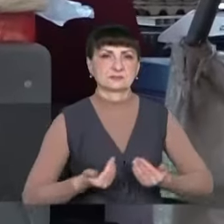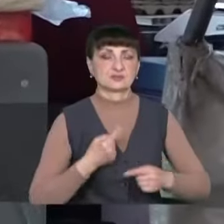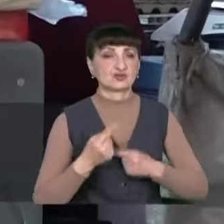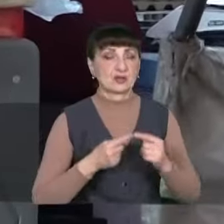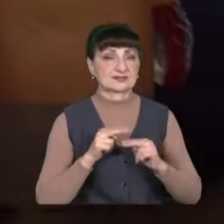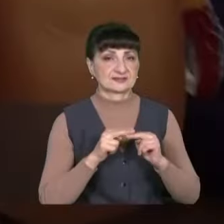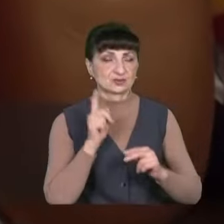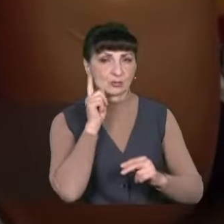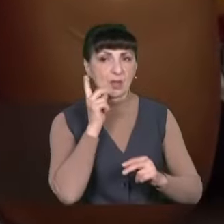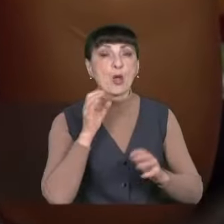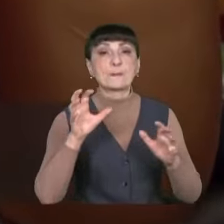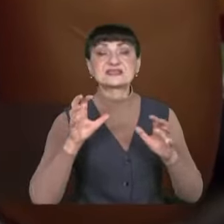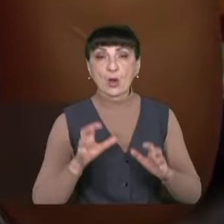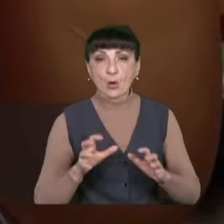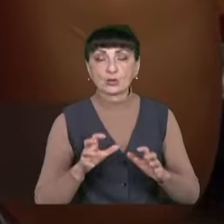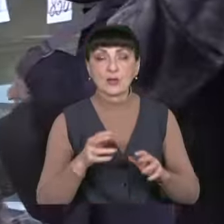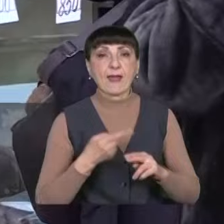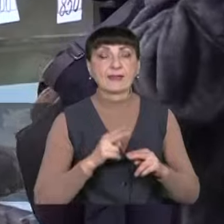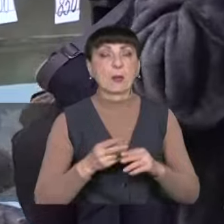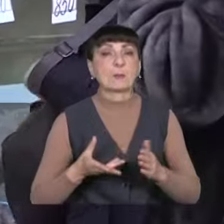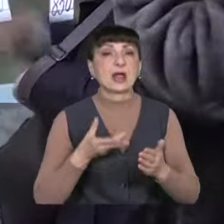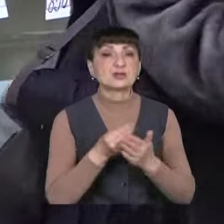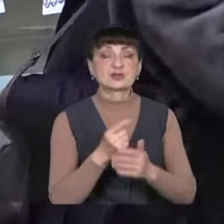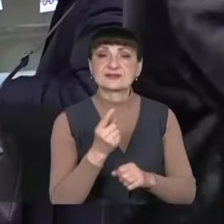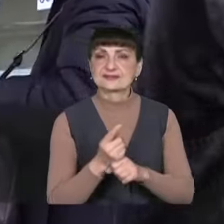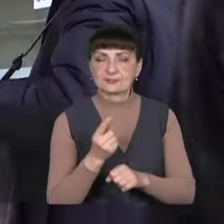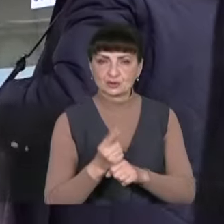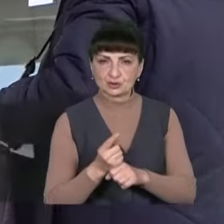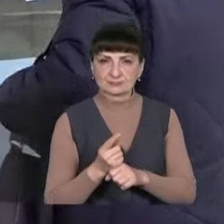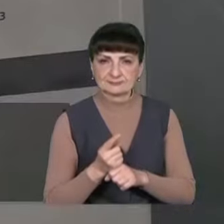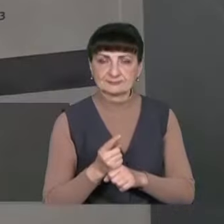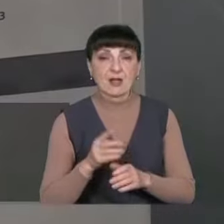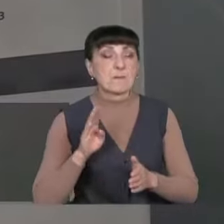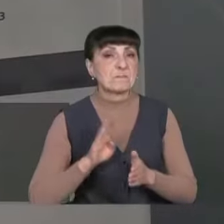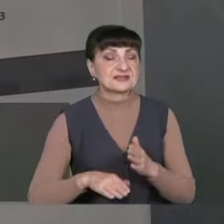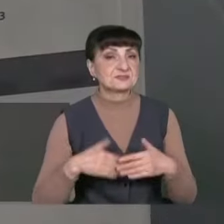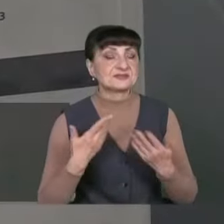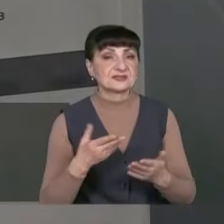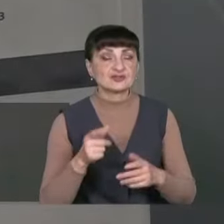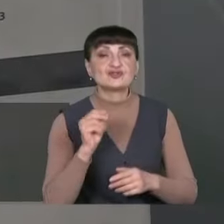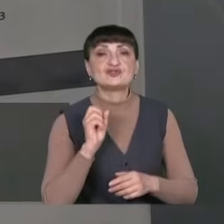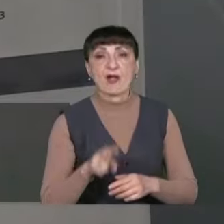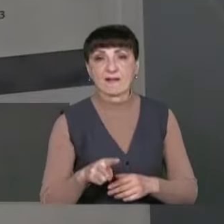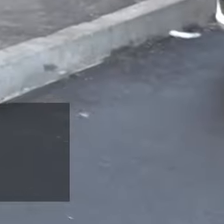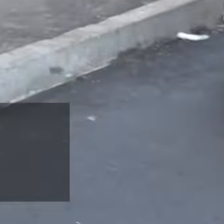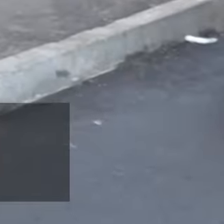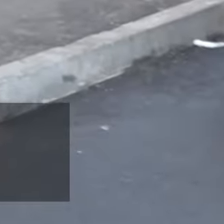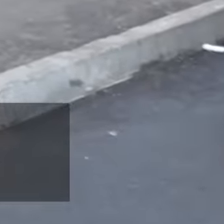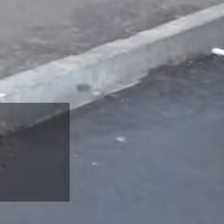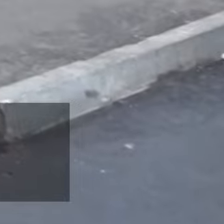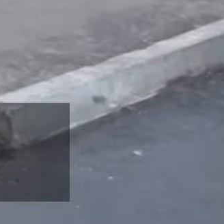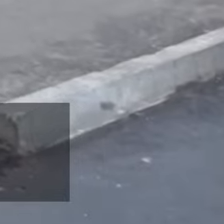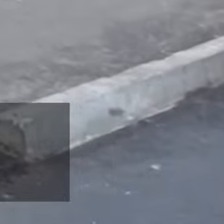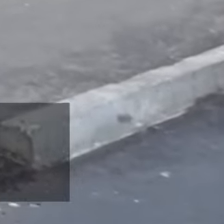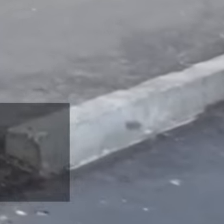мобильные переводы. По закону исключительно такой платеж запрещен, по крайней мере, без предоставления фискального чека. Если один человек получит